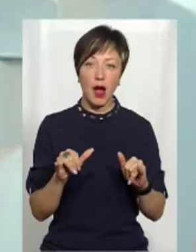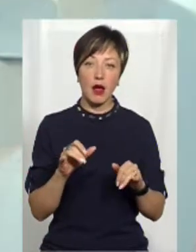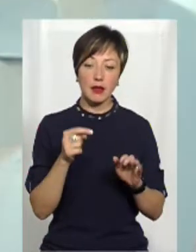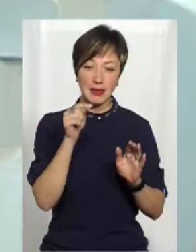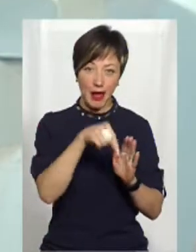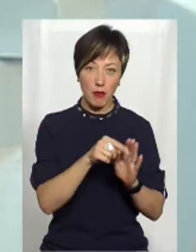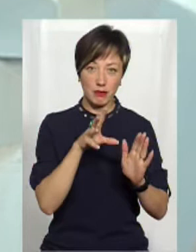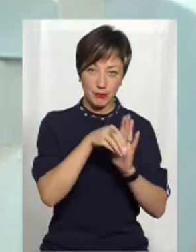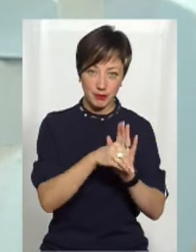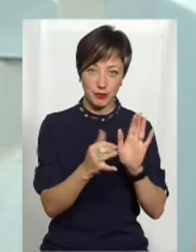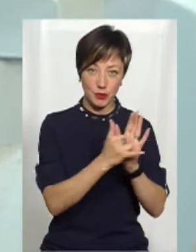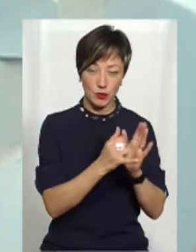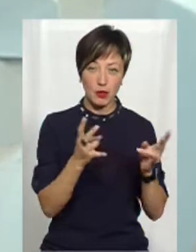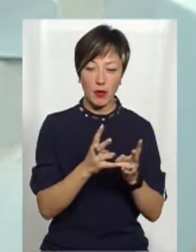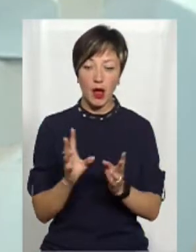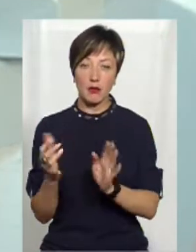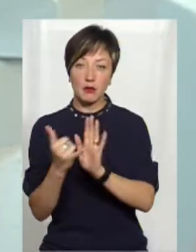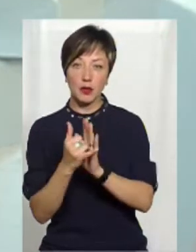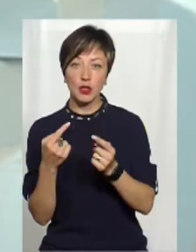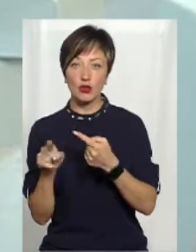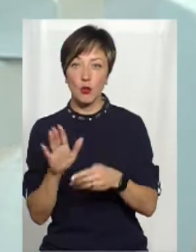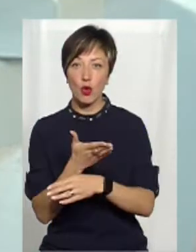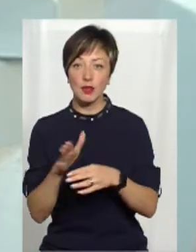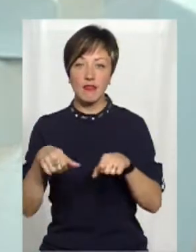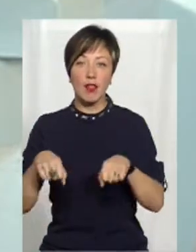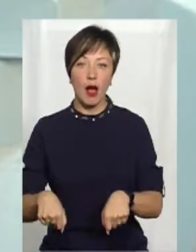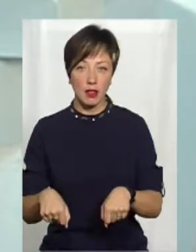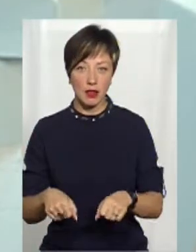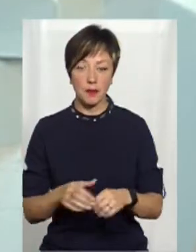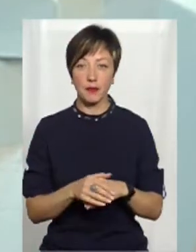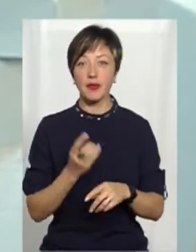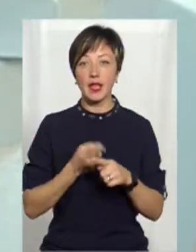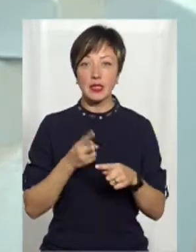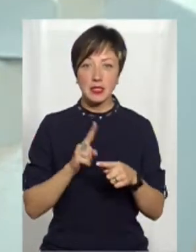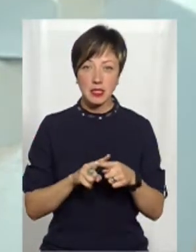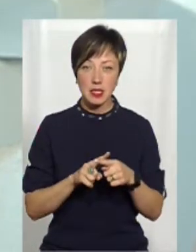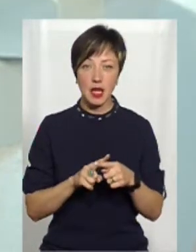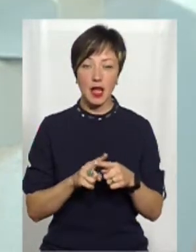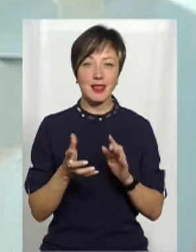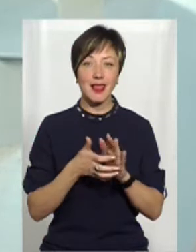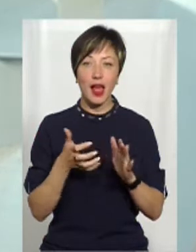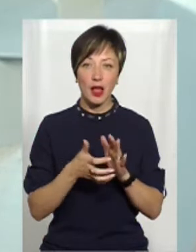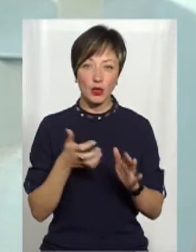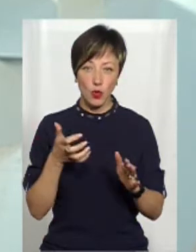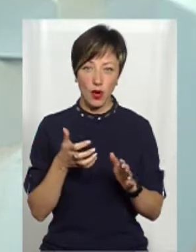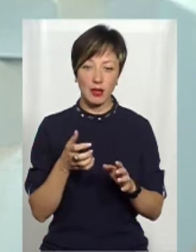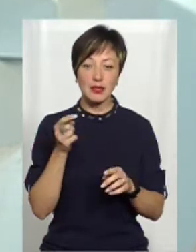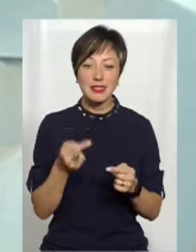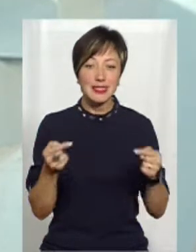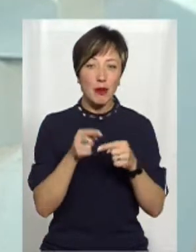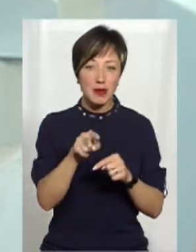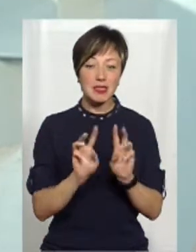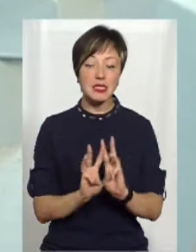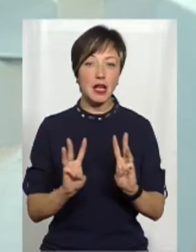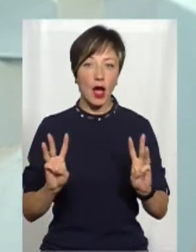що там їх потрібно шукати, вони розміщені в розділі влада. Тому це стосується недопрацювання саме сайту, бо так